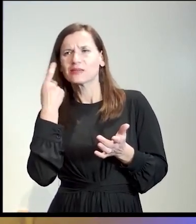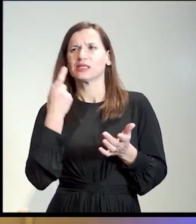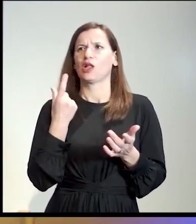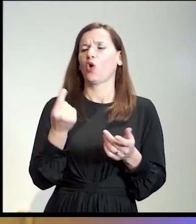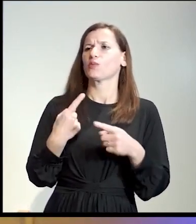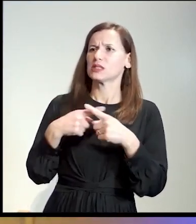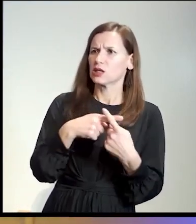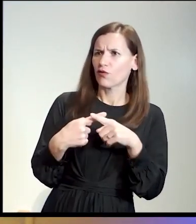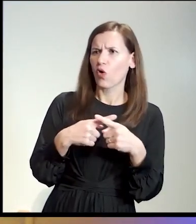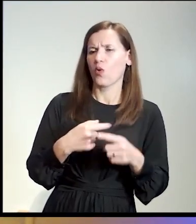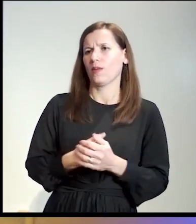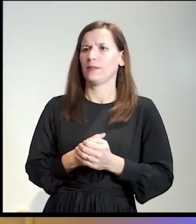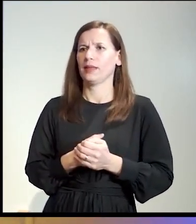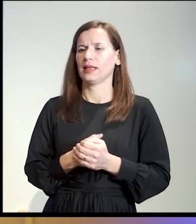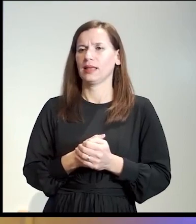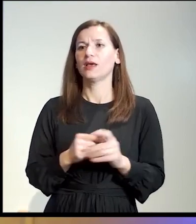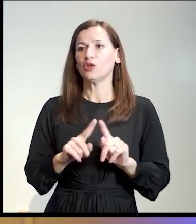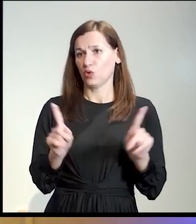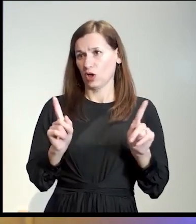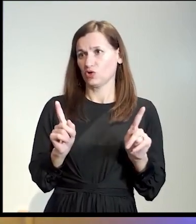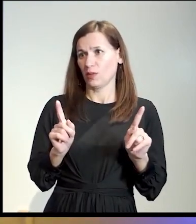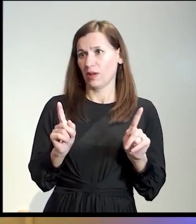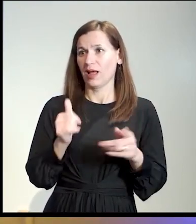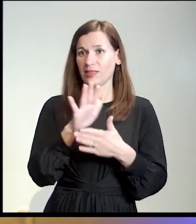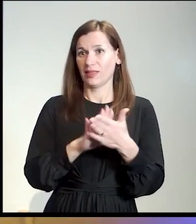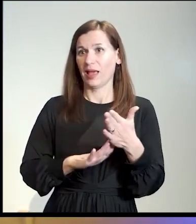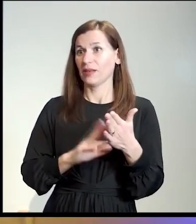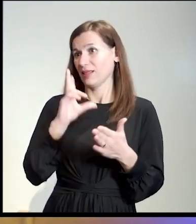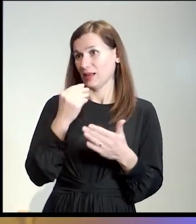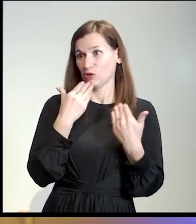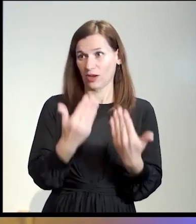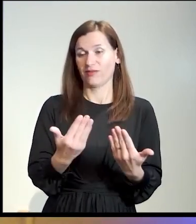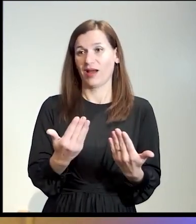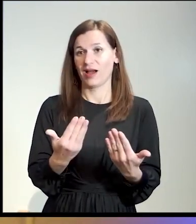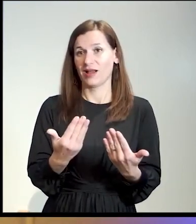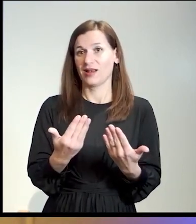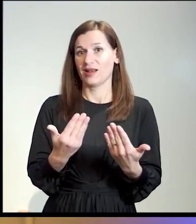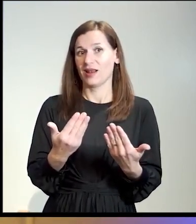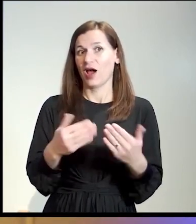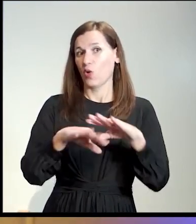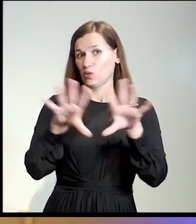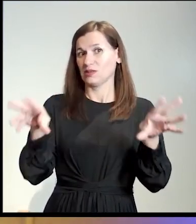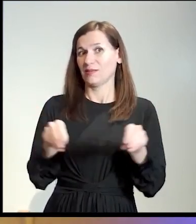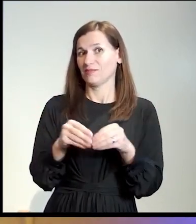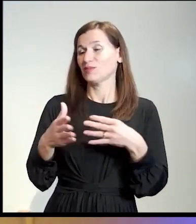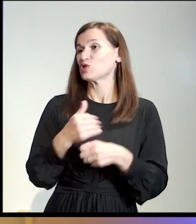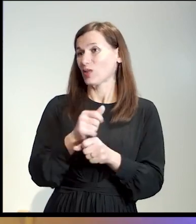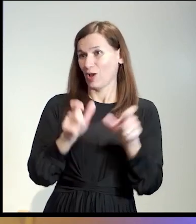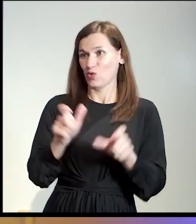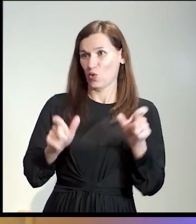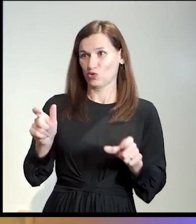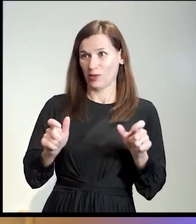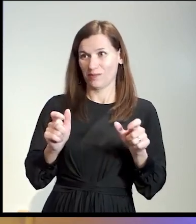naprej. Sicer pa seveda najprej najlepša hvala vsem sodelujočim ustanovam, ki so bile